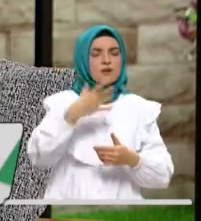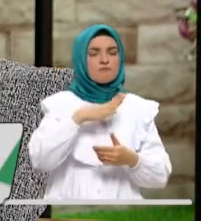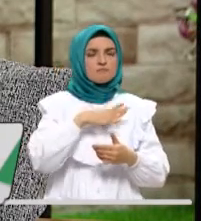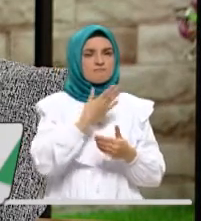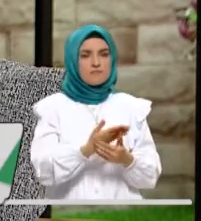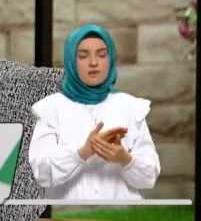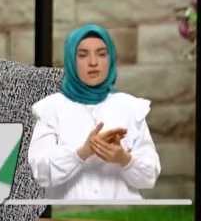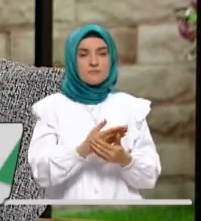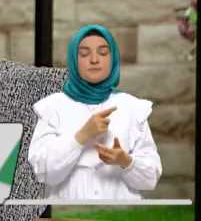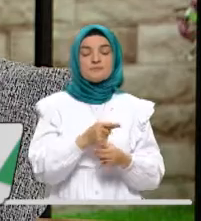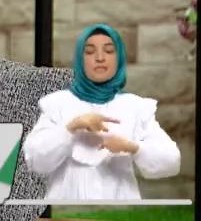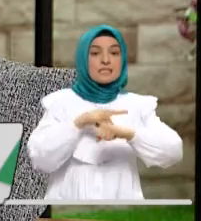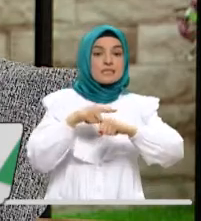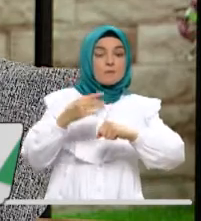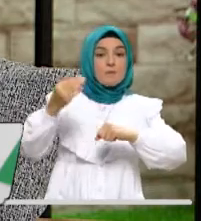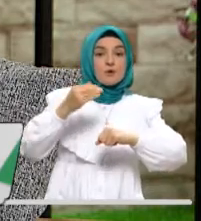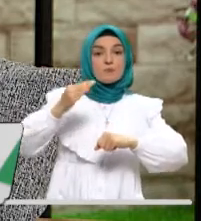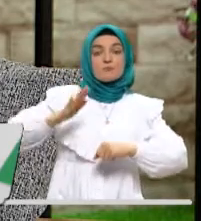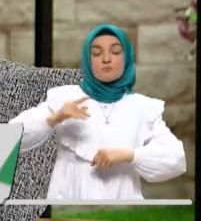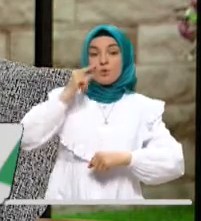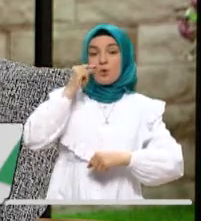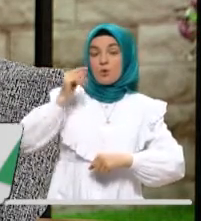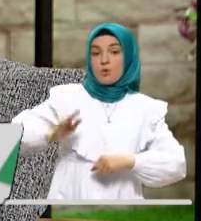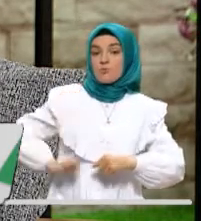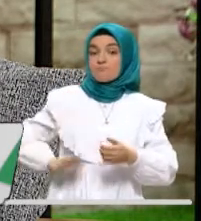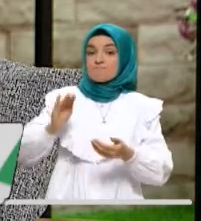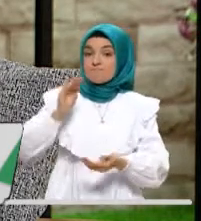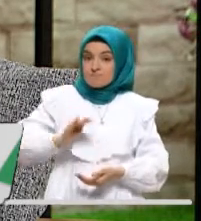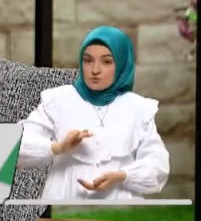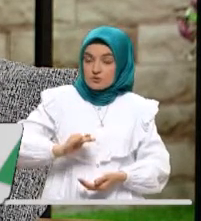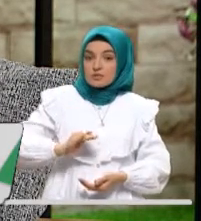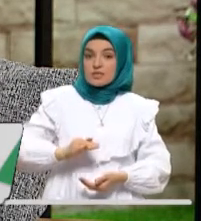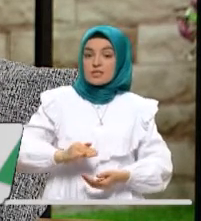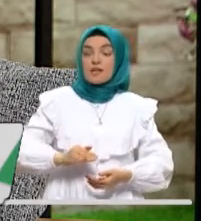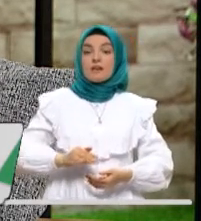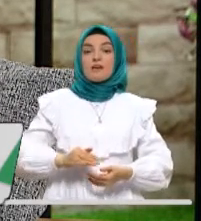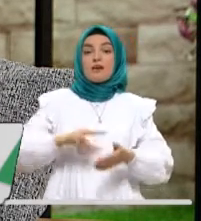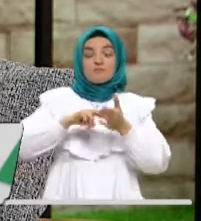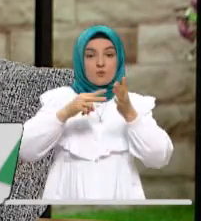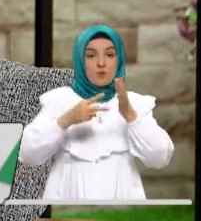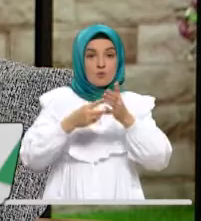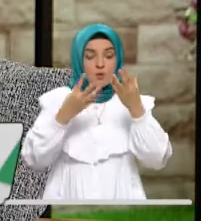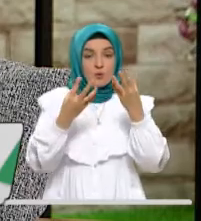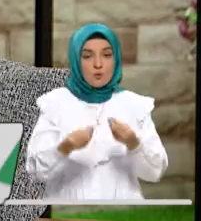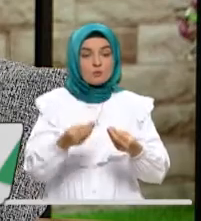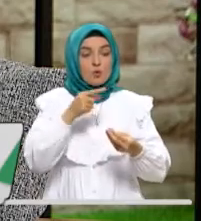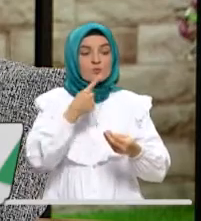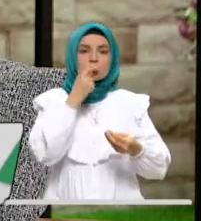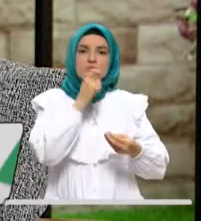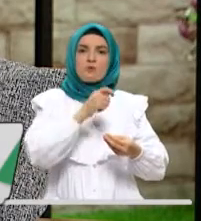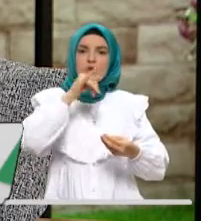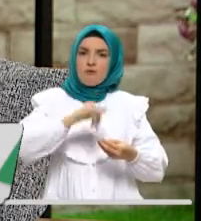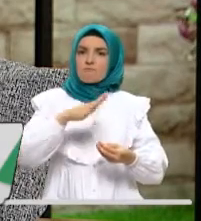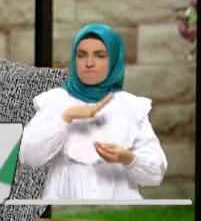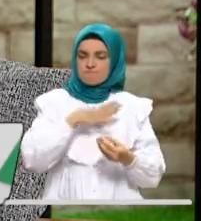oradan. Vakti geldiğinde oğlu küçükken tahta çıkarsa devlet yönetiminde söz hakkı olabiliyor. Çünkü oğlu